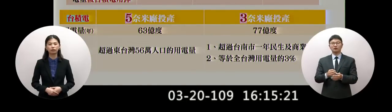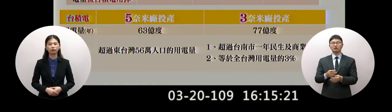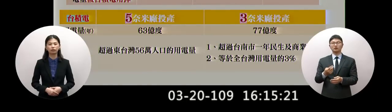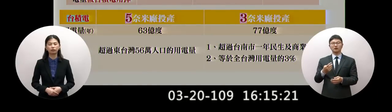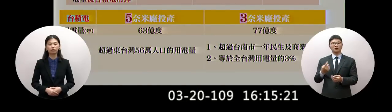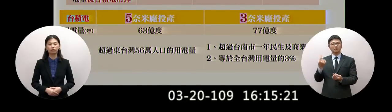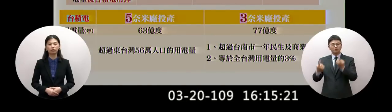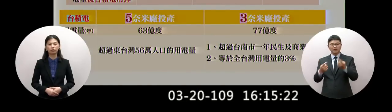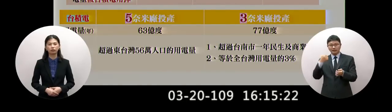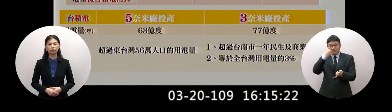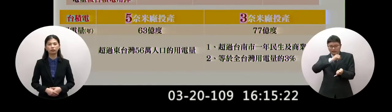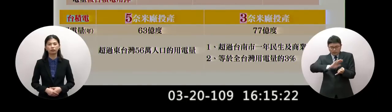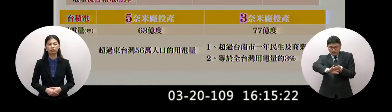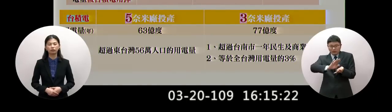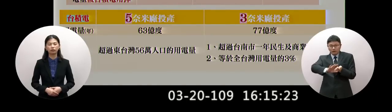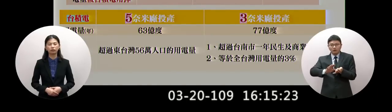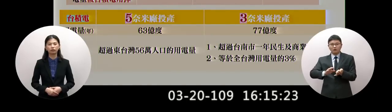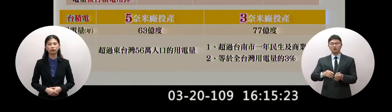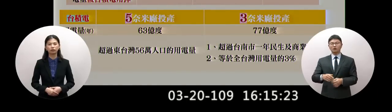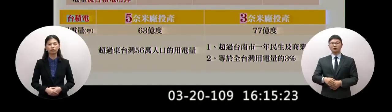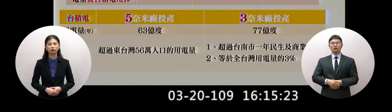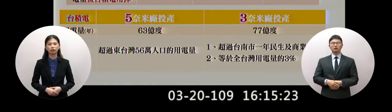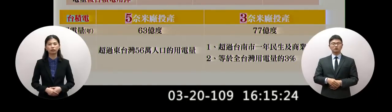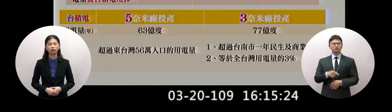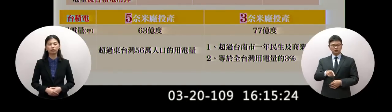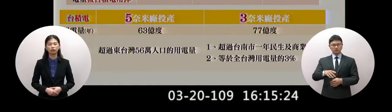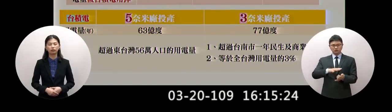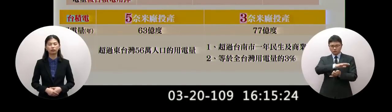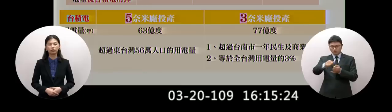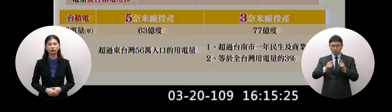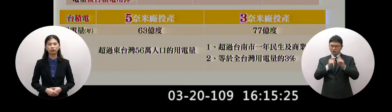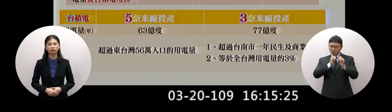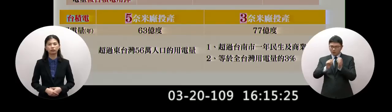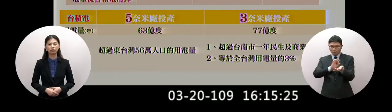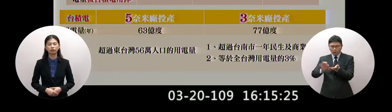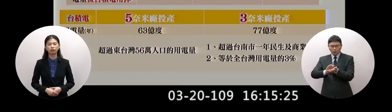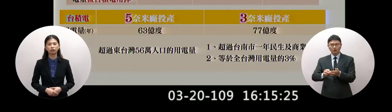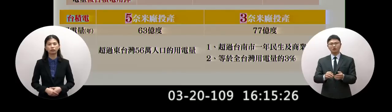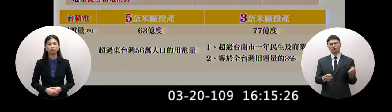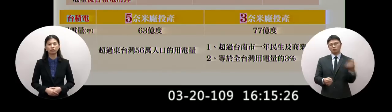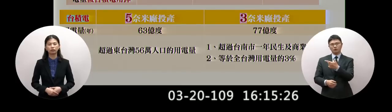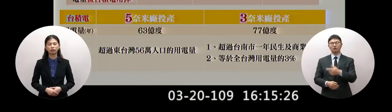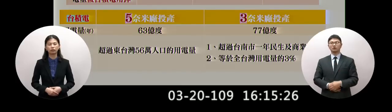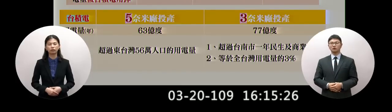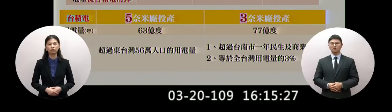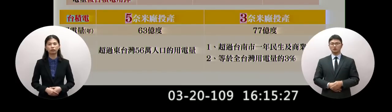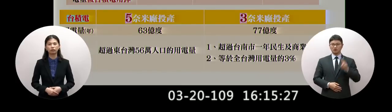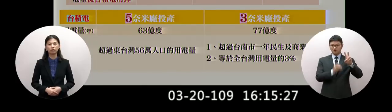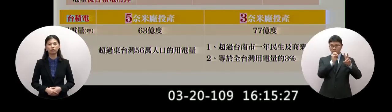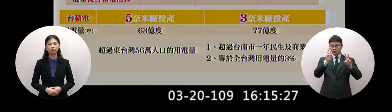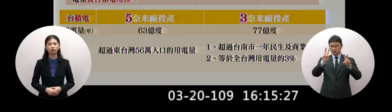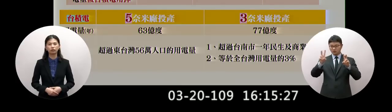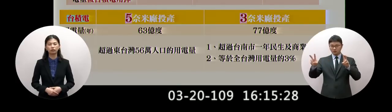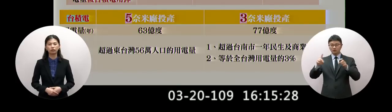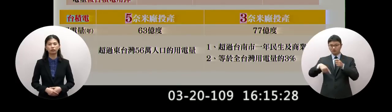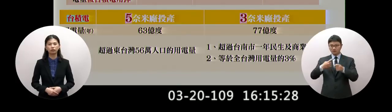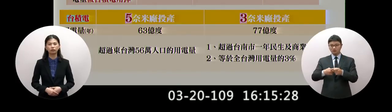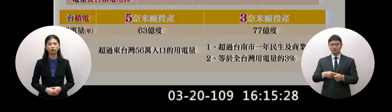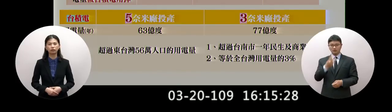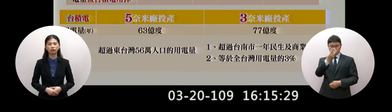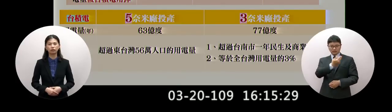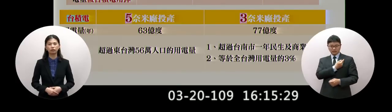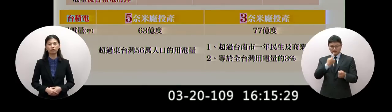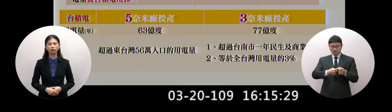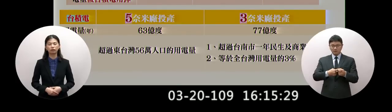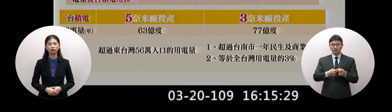了东台湾56万人口的用电量。而两年后，也就是2022年，台积电的